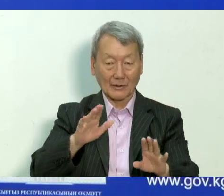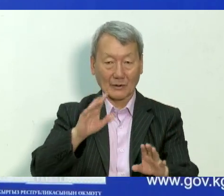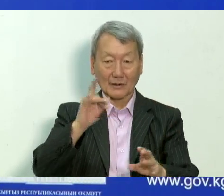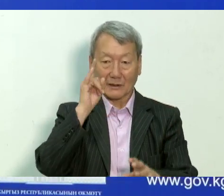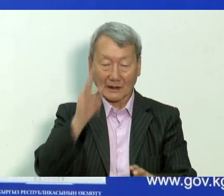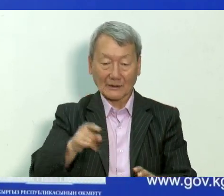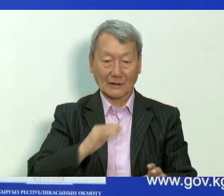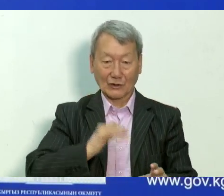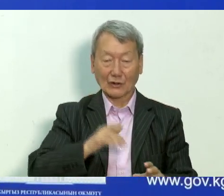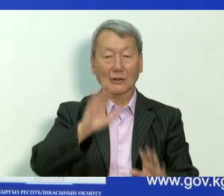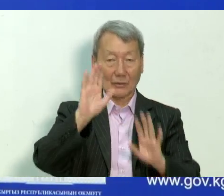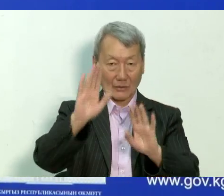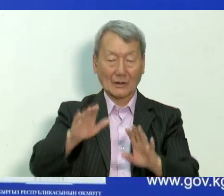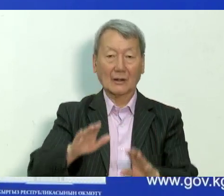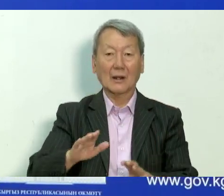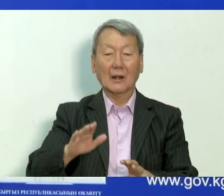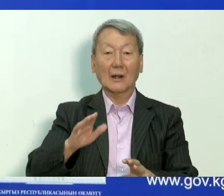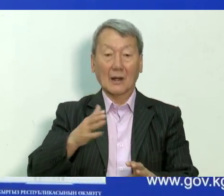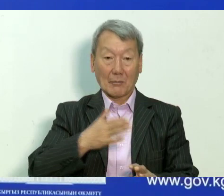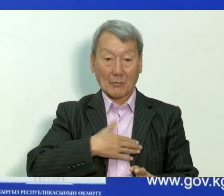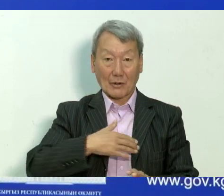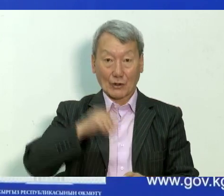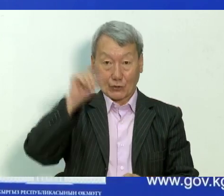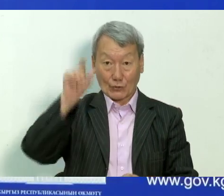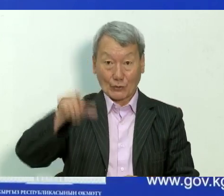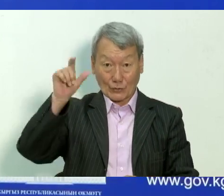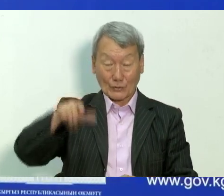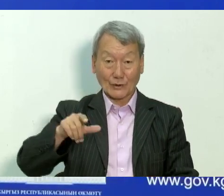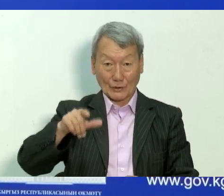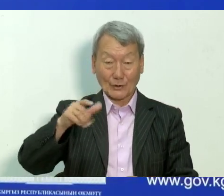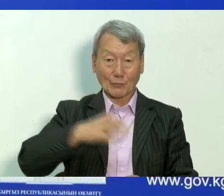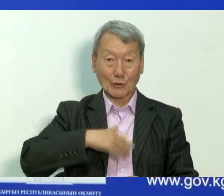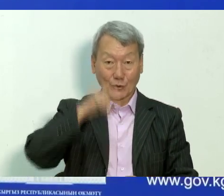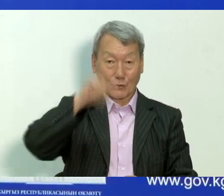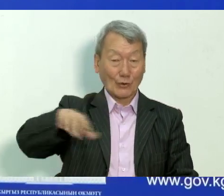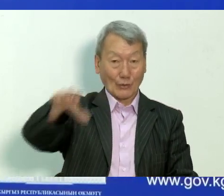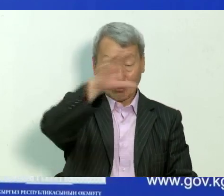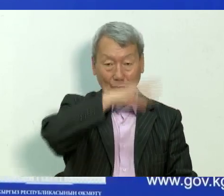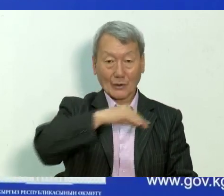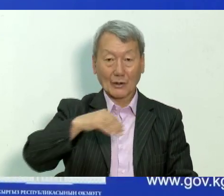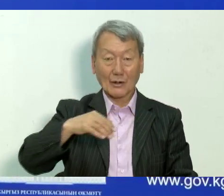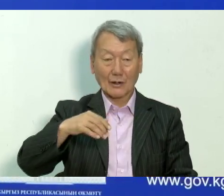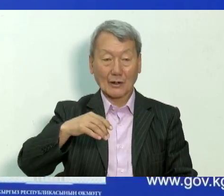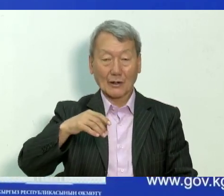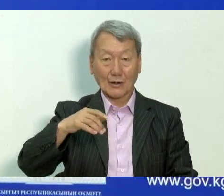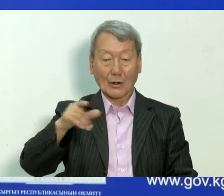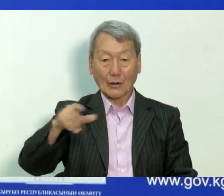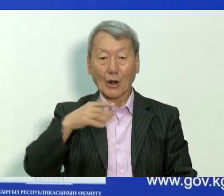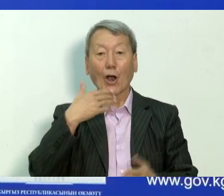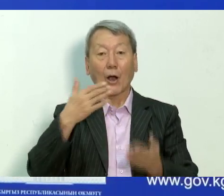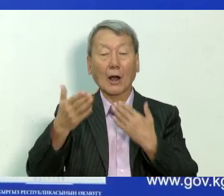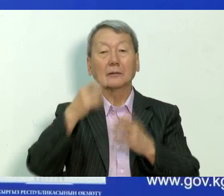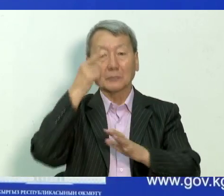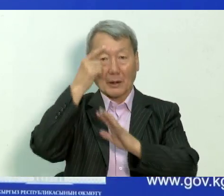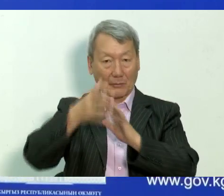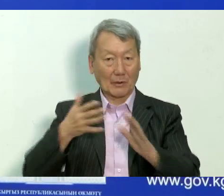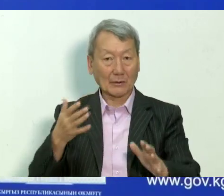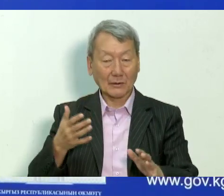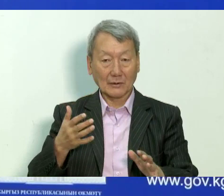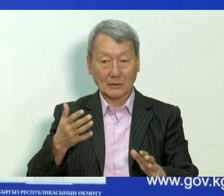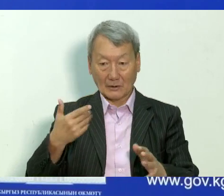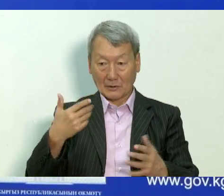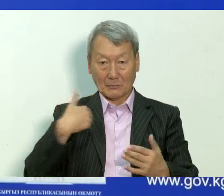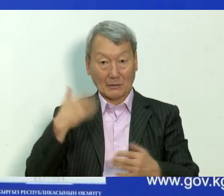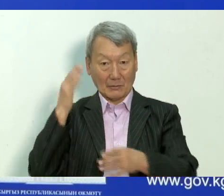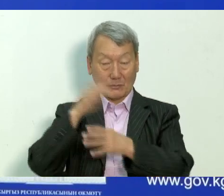в обычном режиме. Я думаю, что наше население, наши сограждане, соотечественники относятся пониманием к